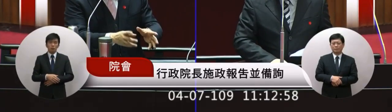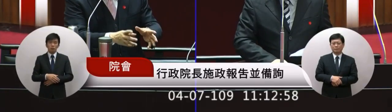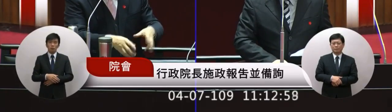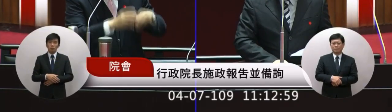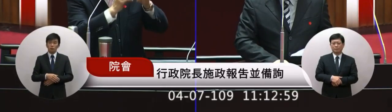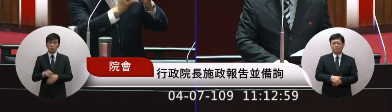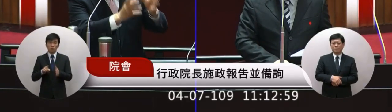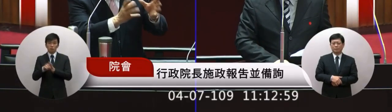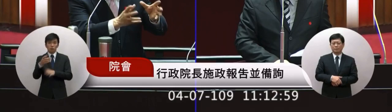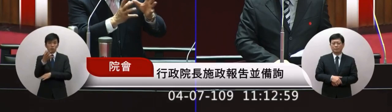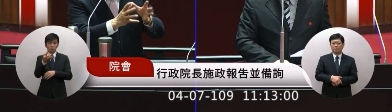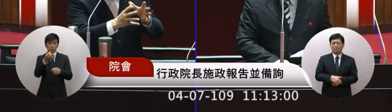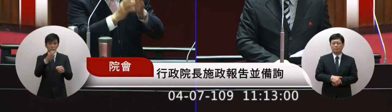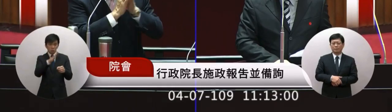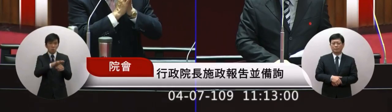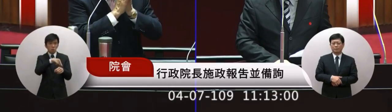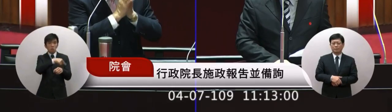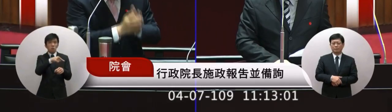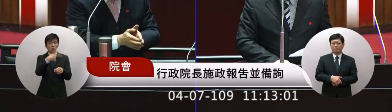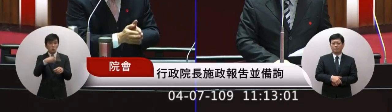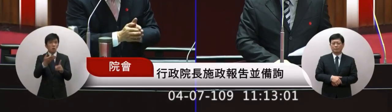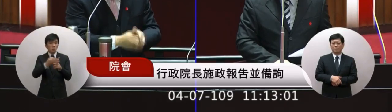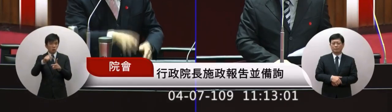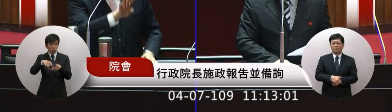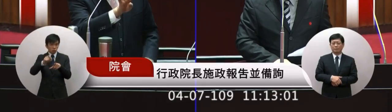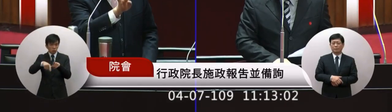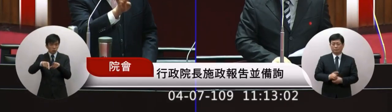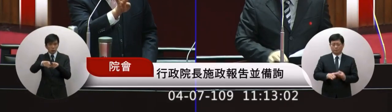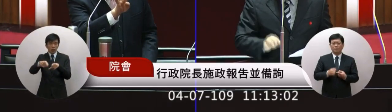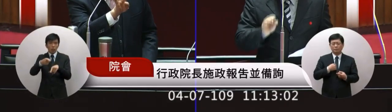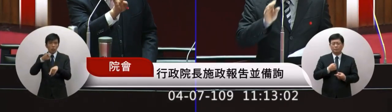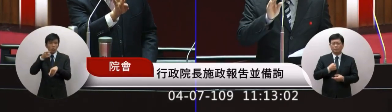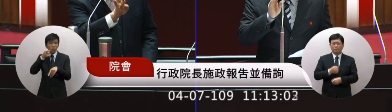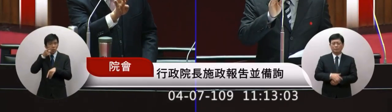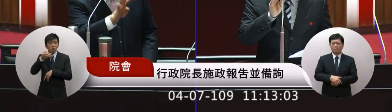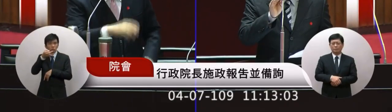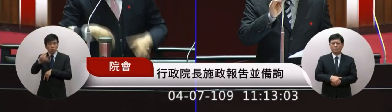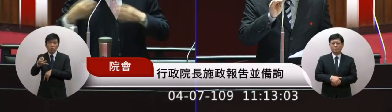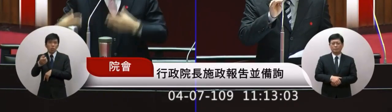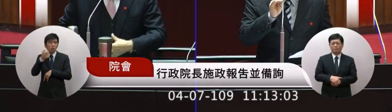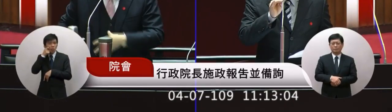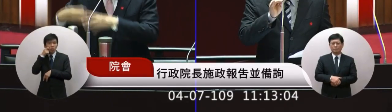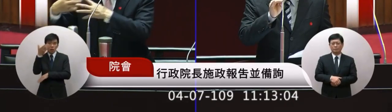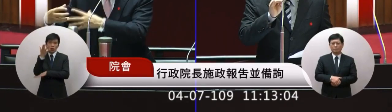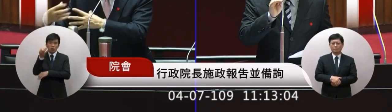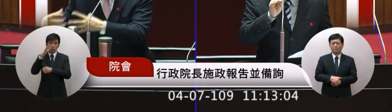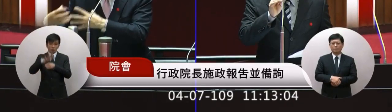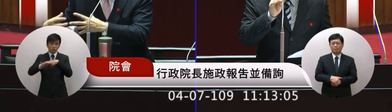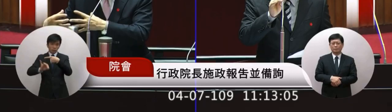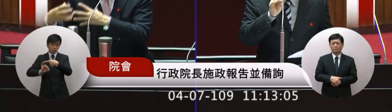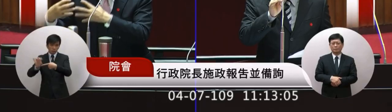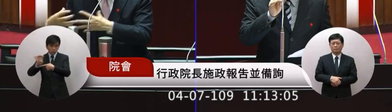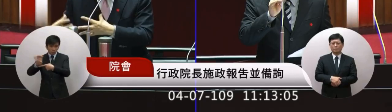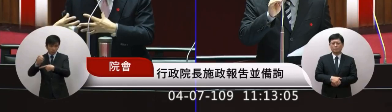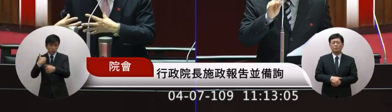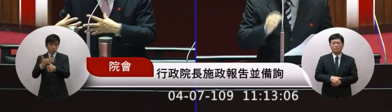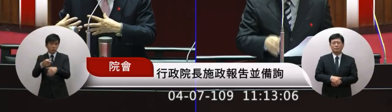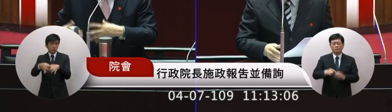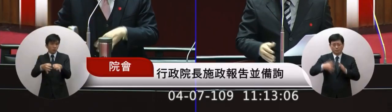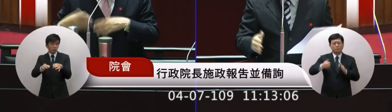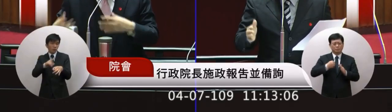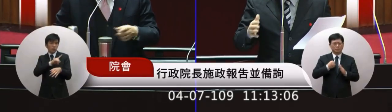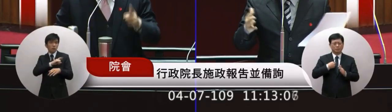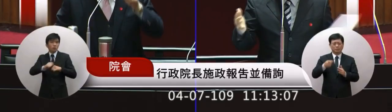补助给花不出薪水的企业，政府补助40%给自营营业